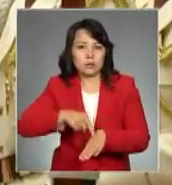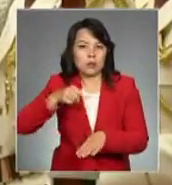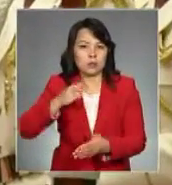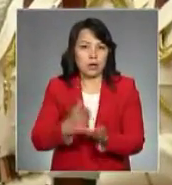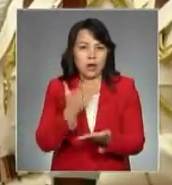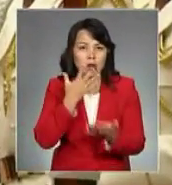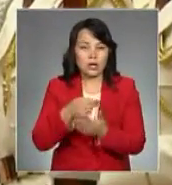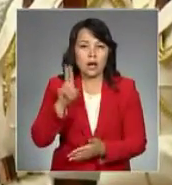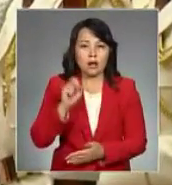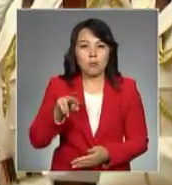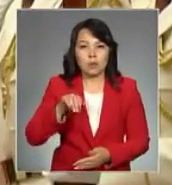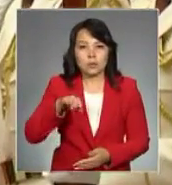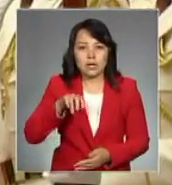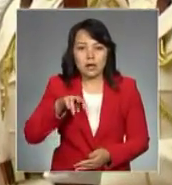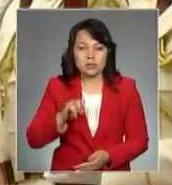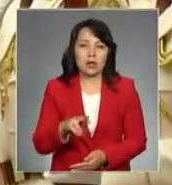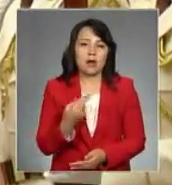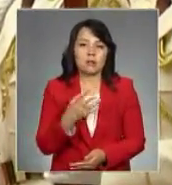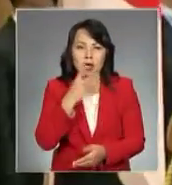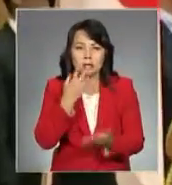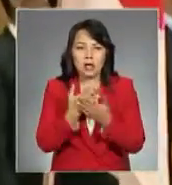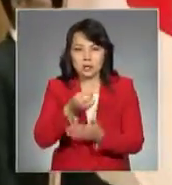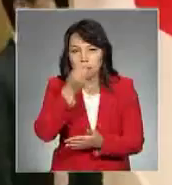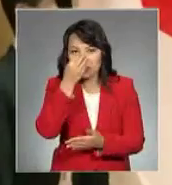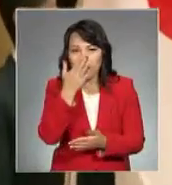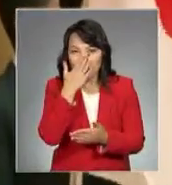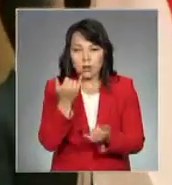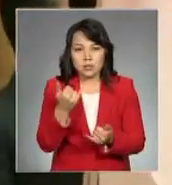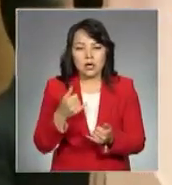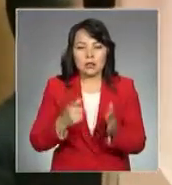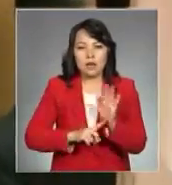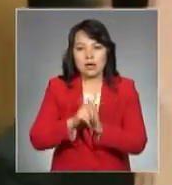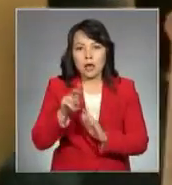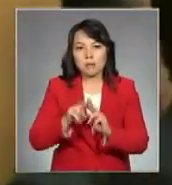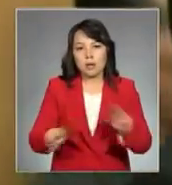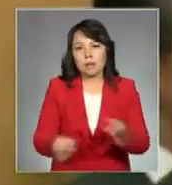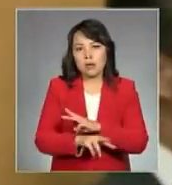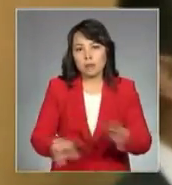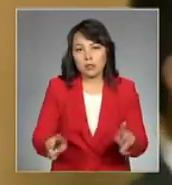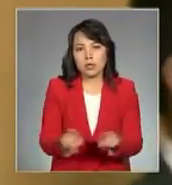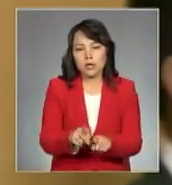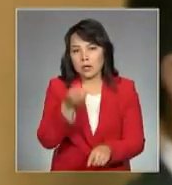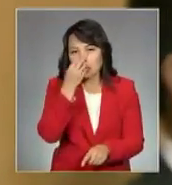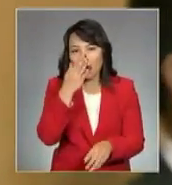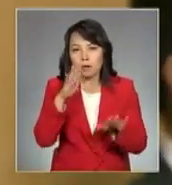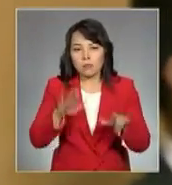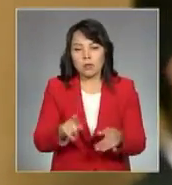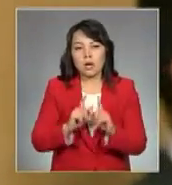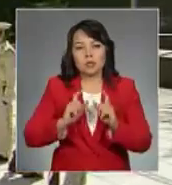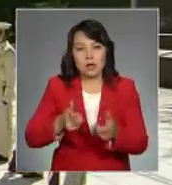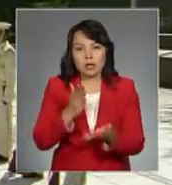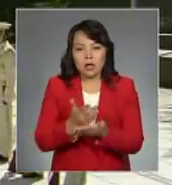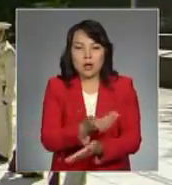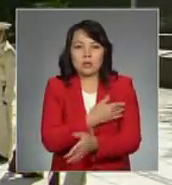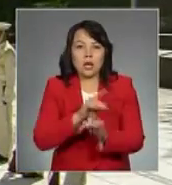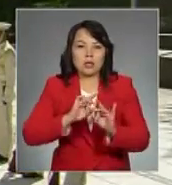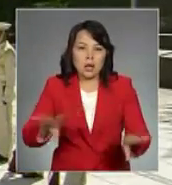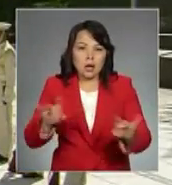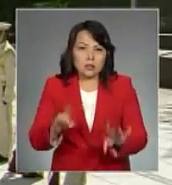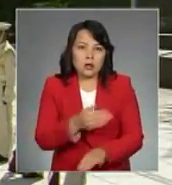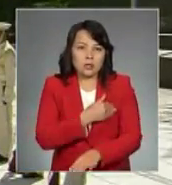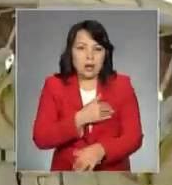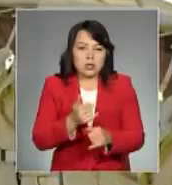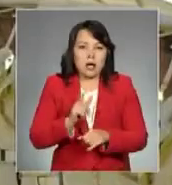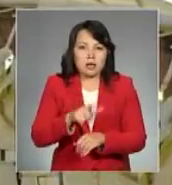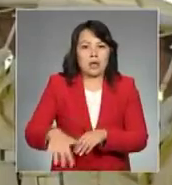Жапония капитуляциясының 70 жылдығына орай қыркүйекте премьер-министр күншығыс елінің жұртшылығына үндеу жолдауды жоспарлап отыр.